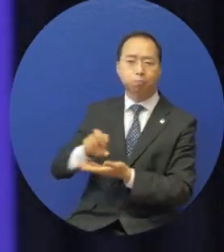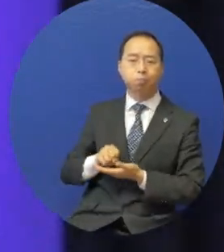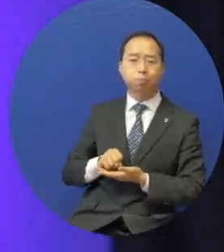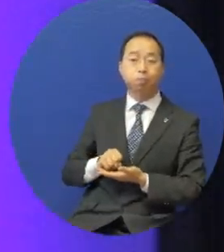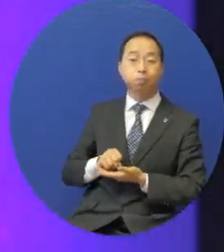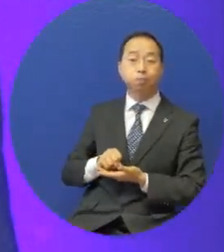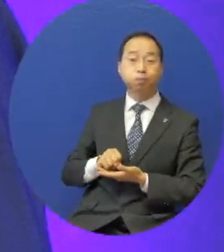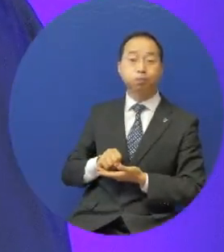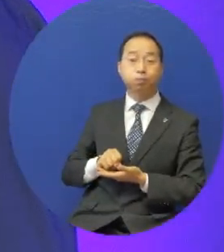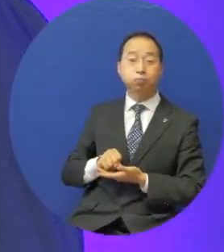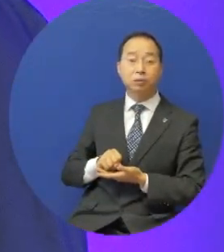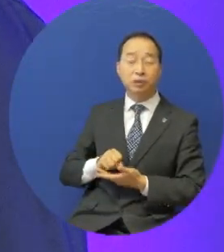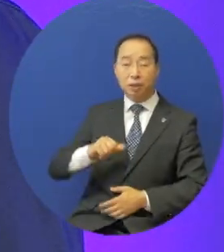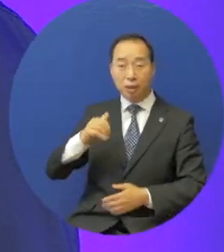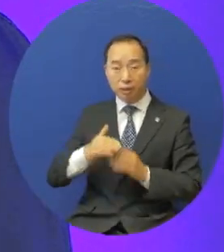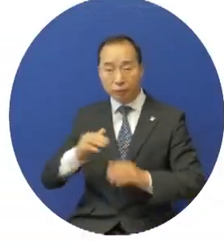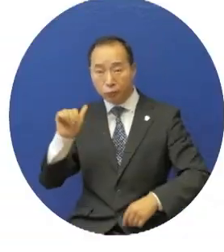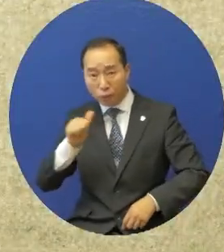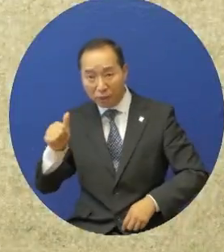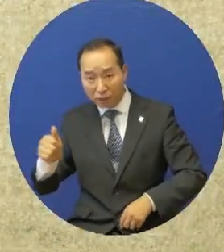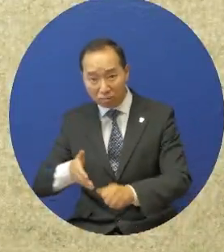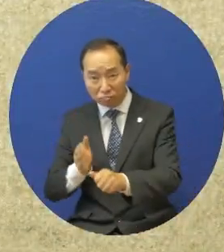때문에 수수료가 굉장했어요.